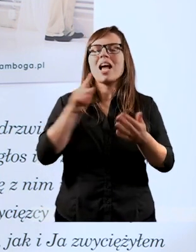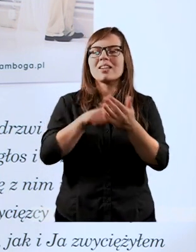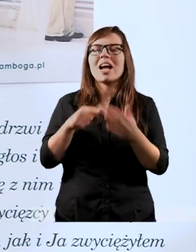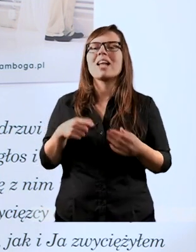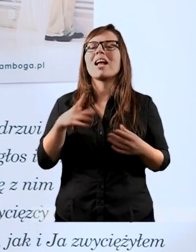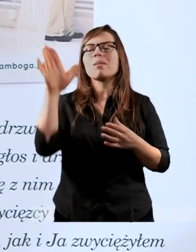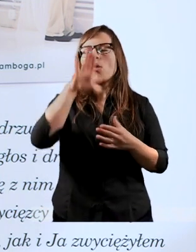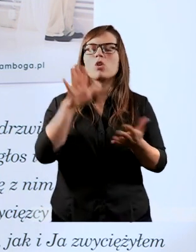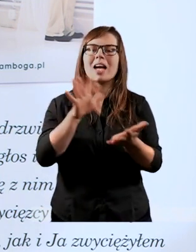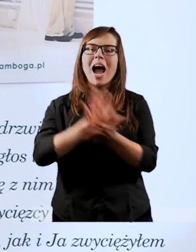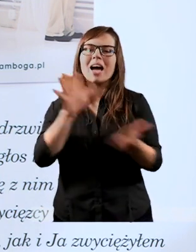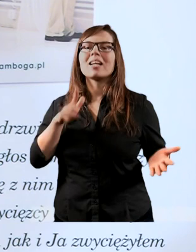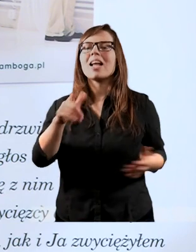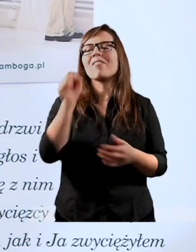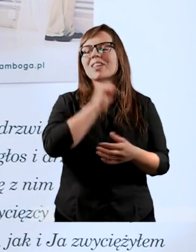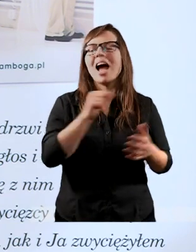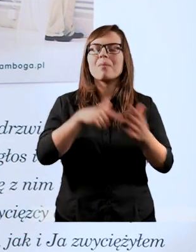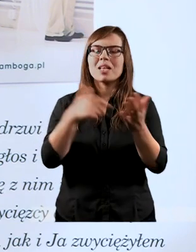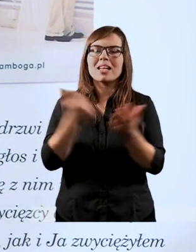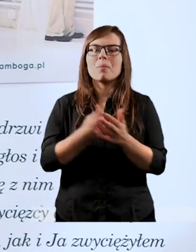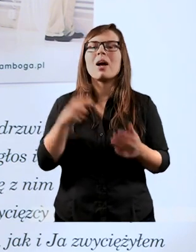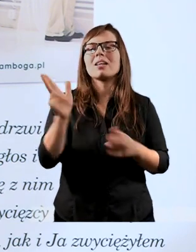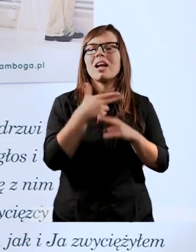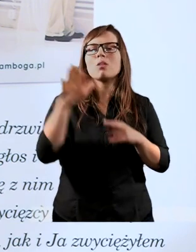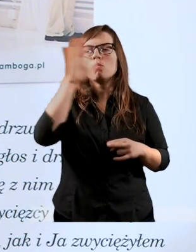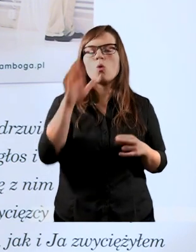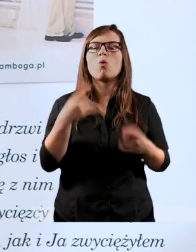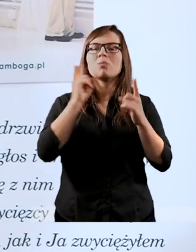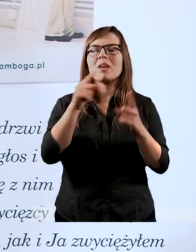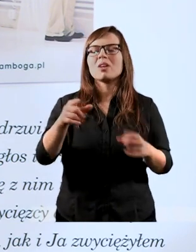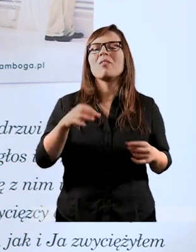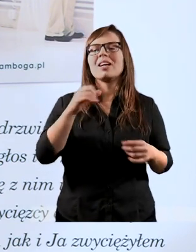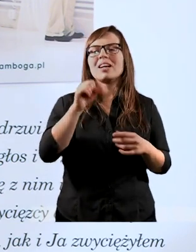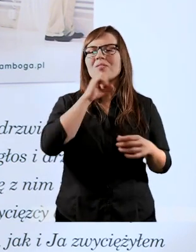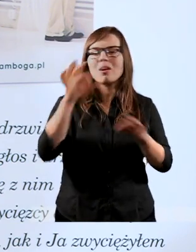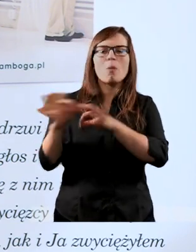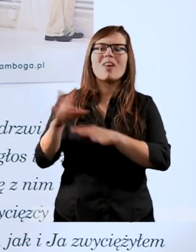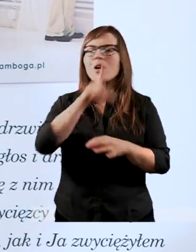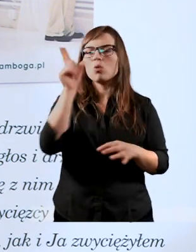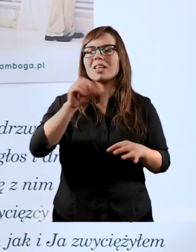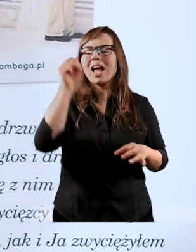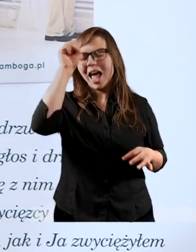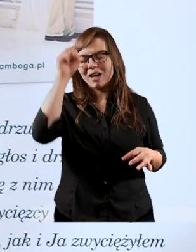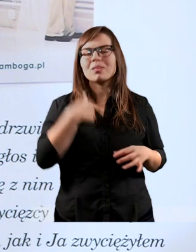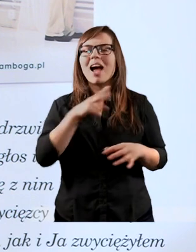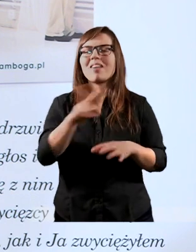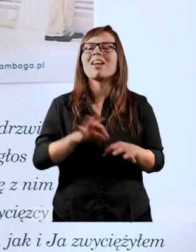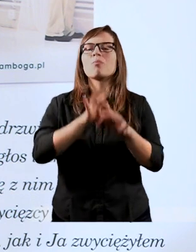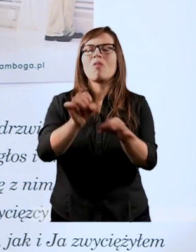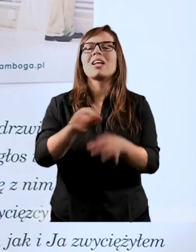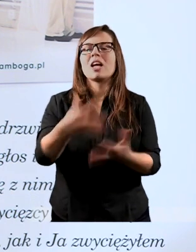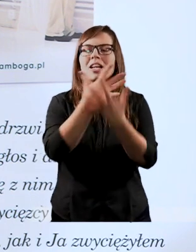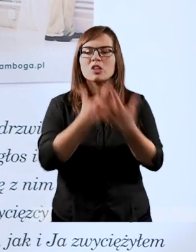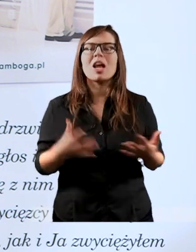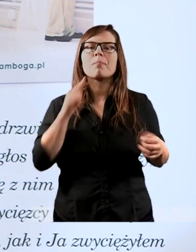nieskażony Boży charakter. Bo na przykład w Starym Testamencie, kiedy Pan Bóg wyprowadzał Izrael z Egiptu, to mówił, ja was wprowadzę do tej